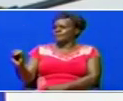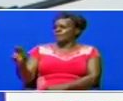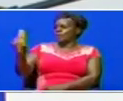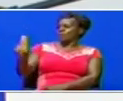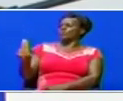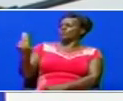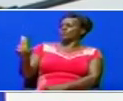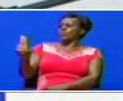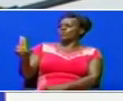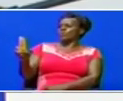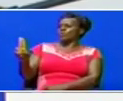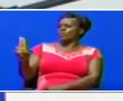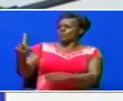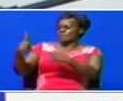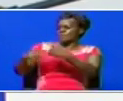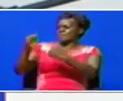Uhuru Kenyatta,